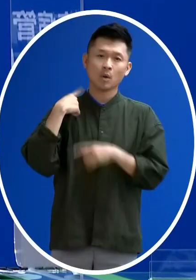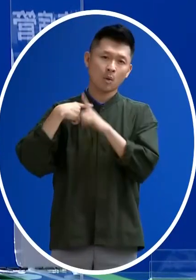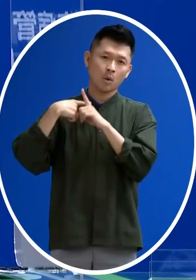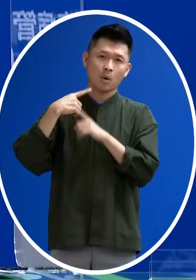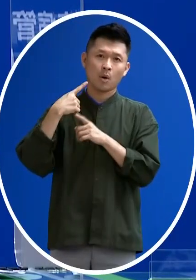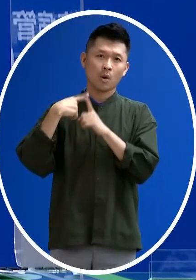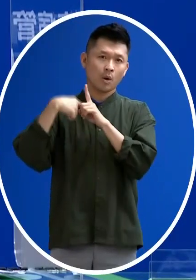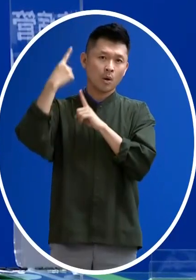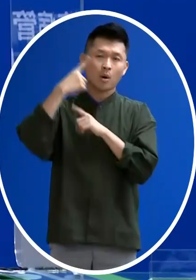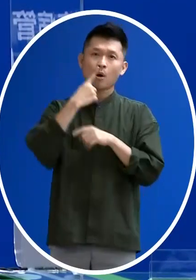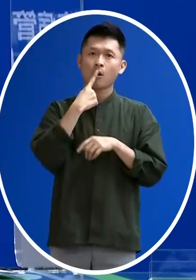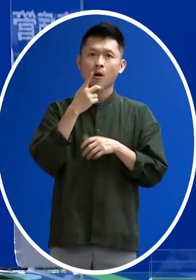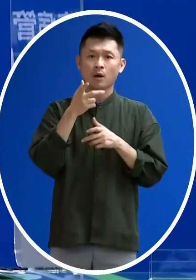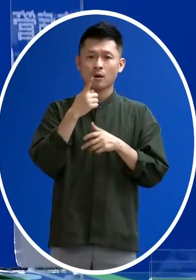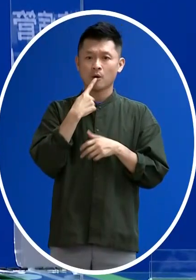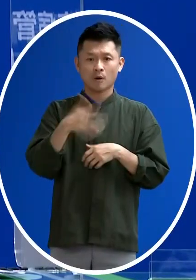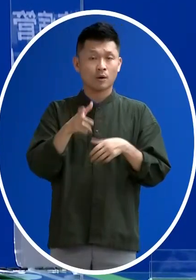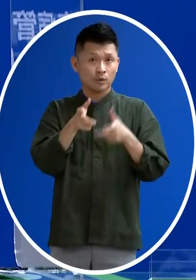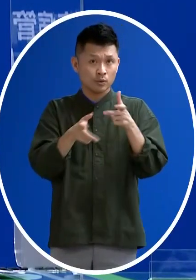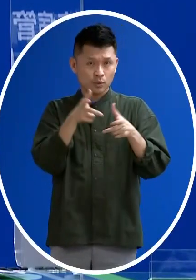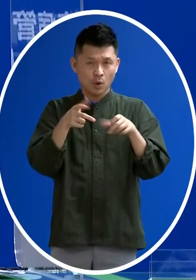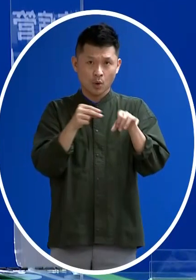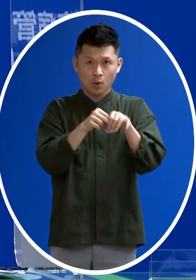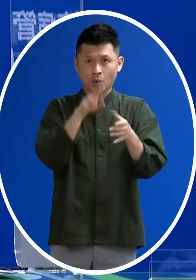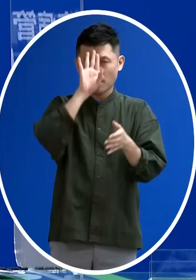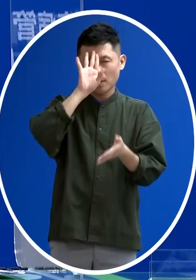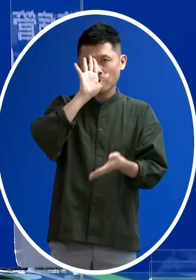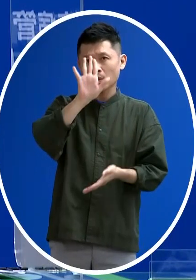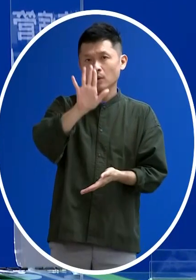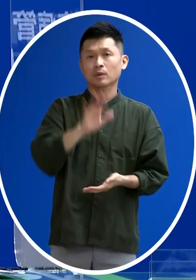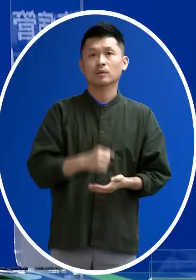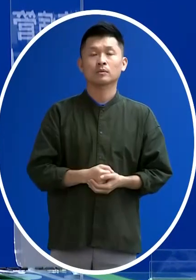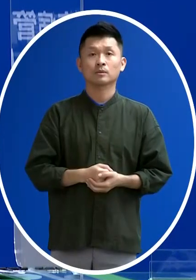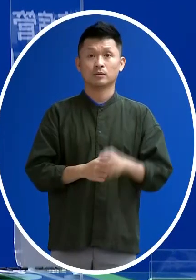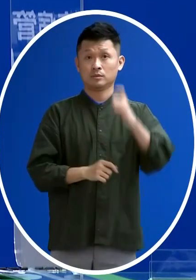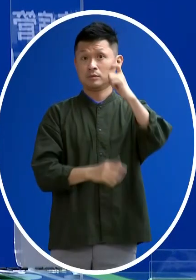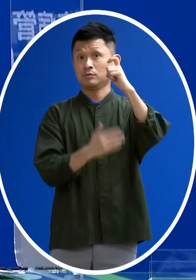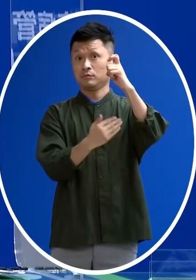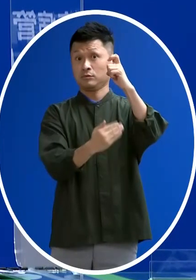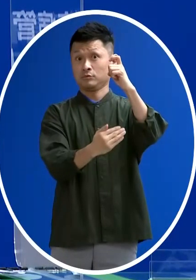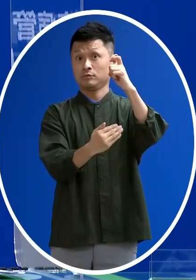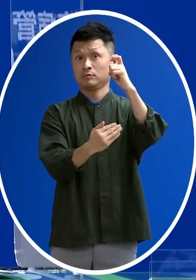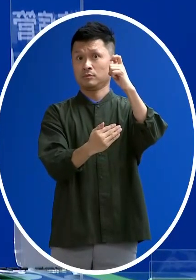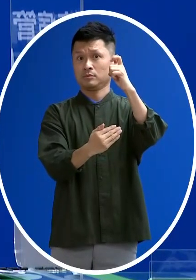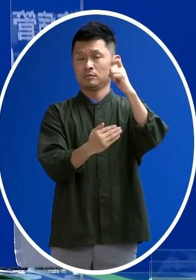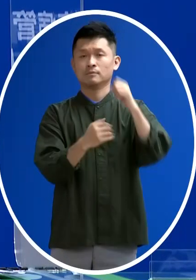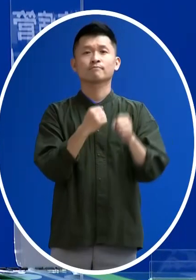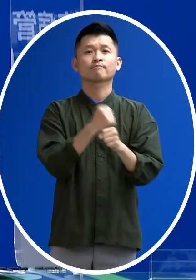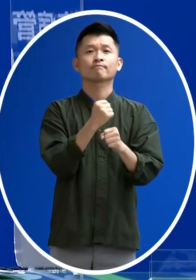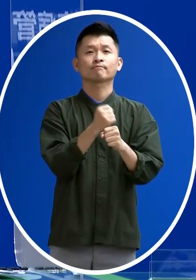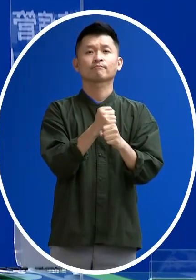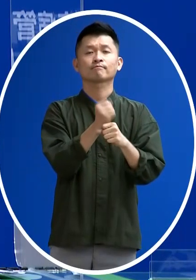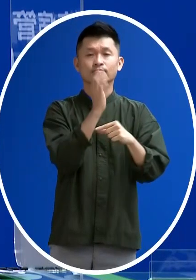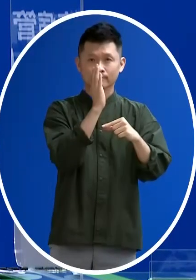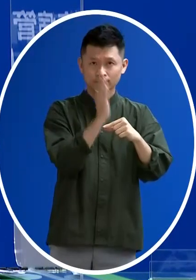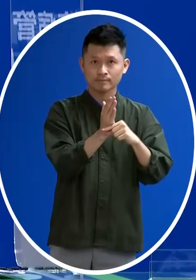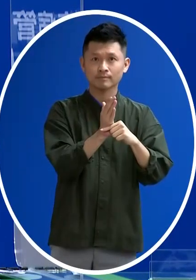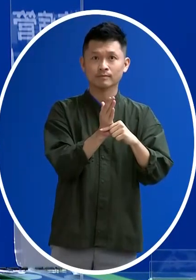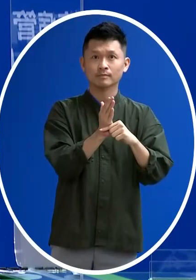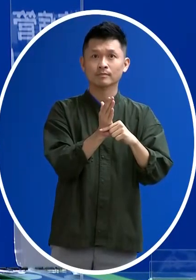脂的病史。那10月9号的时候，这个就在上班的时候